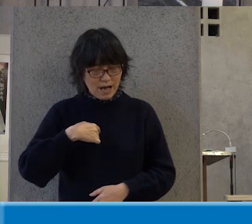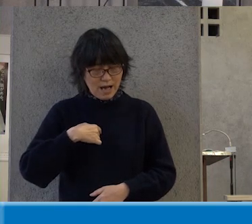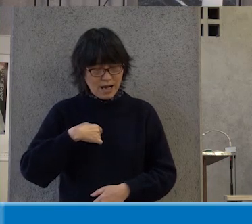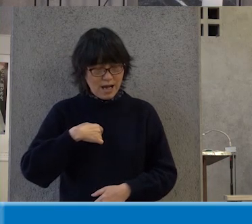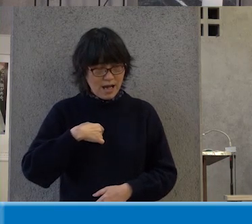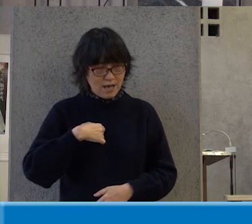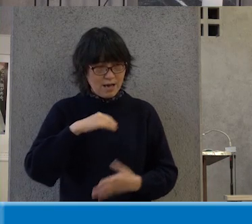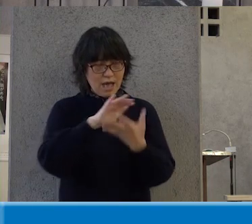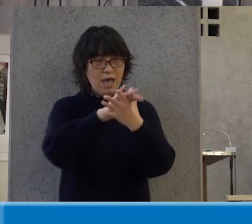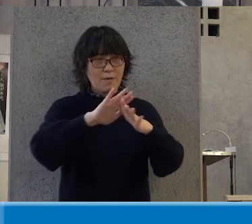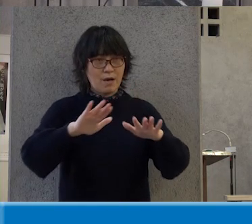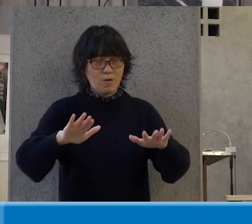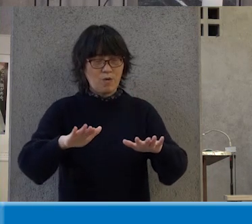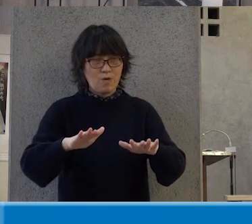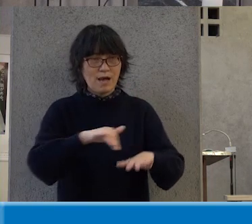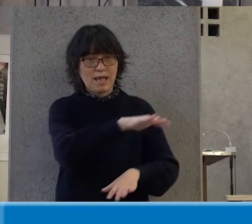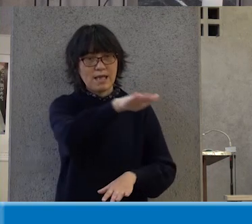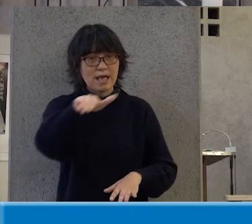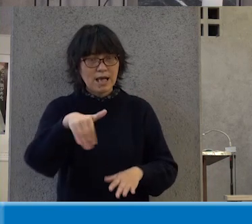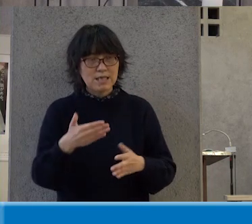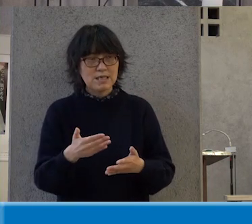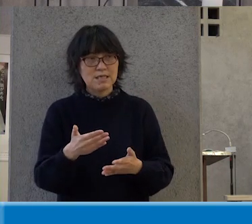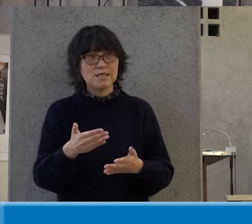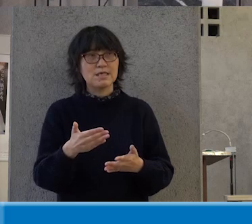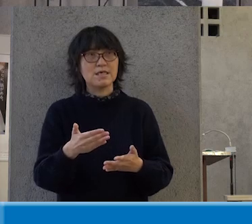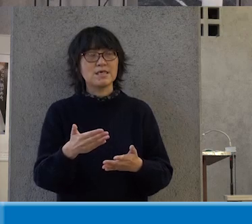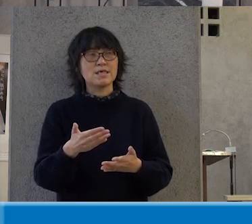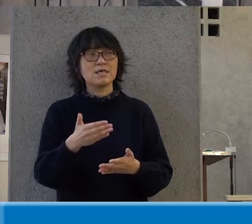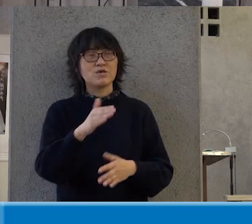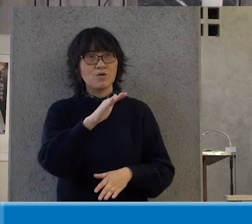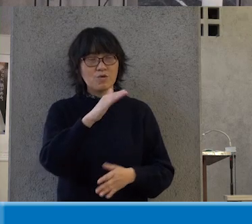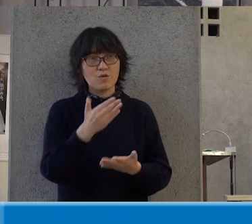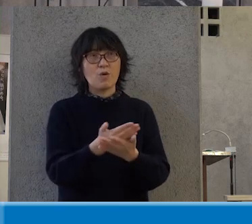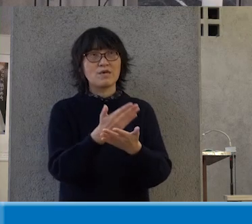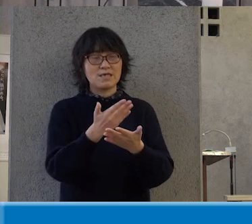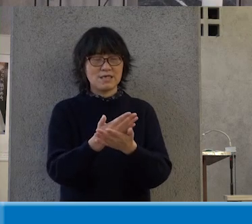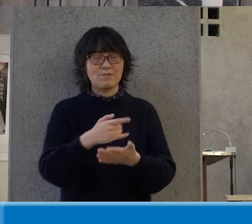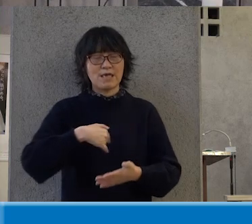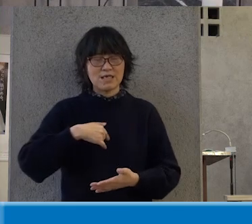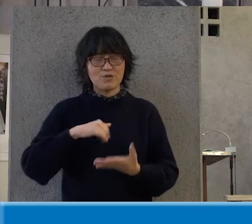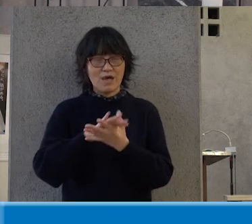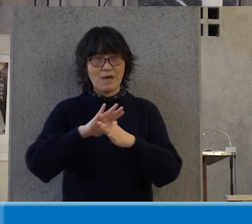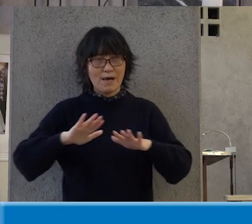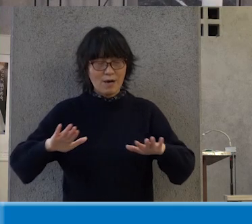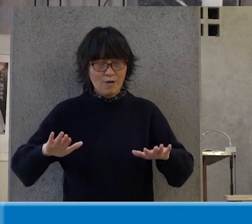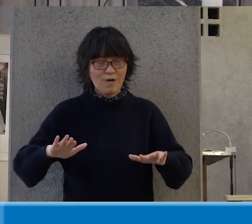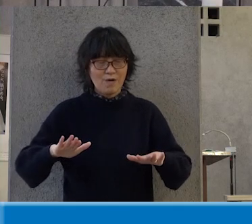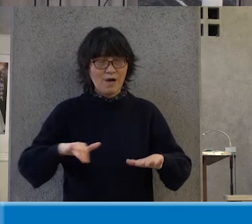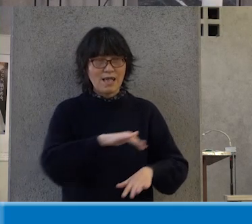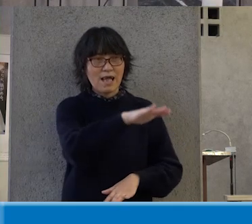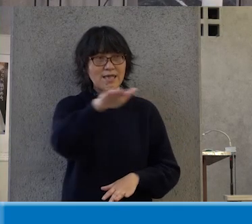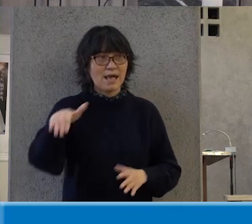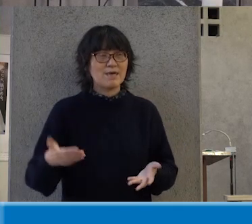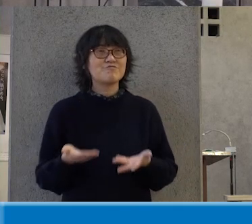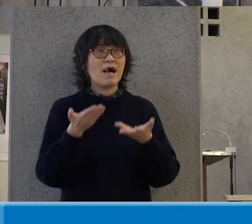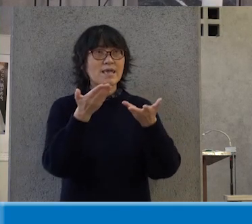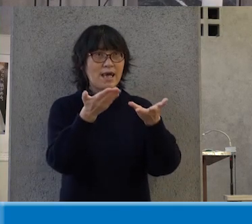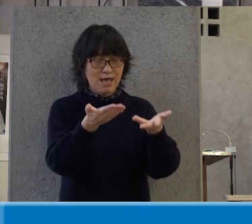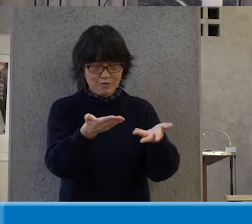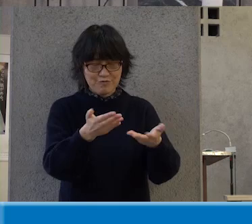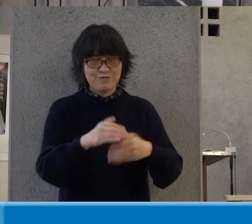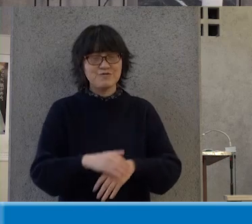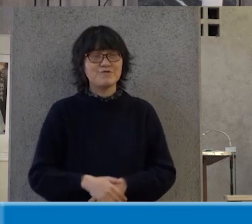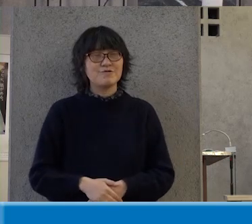は平和をあなた方に残し、私の平和をあなた方に与える